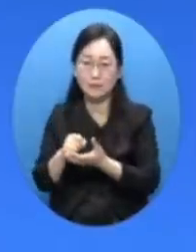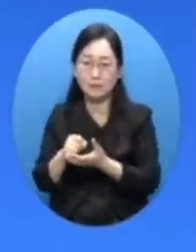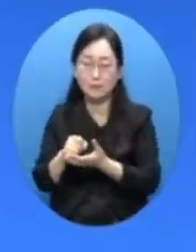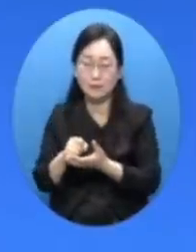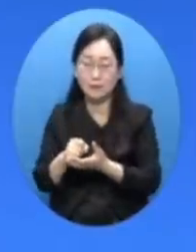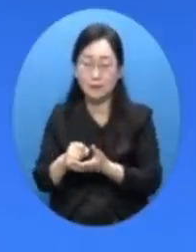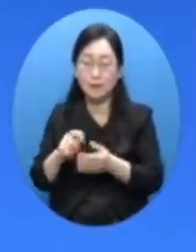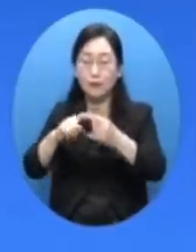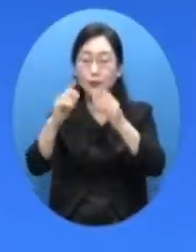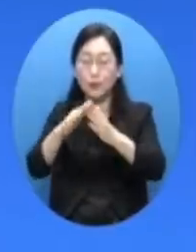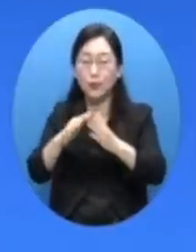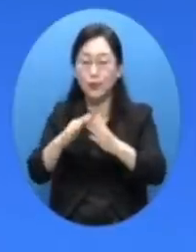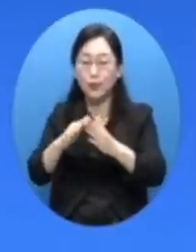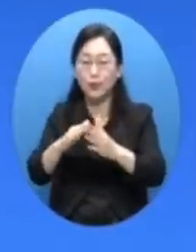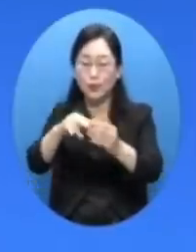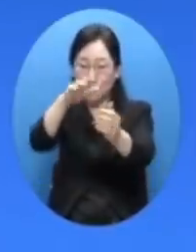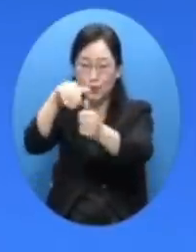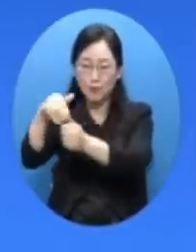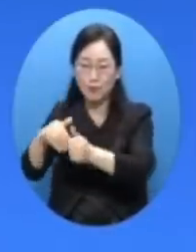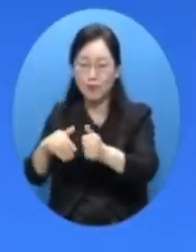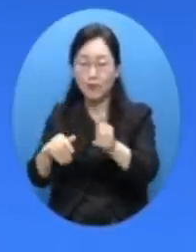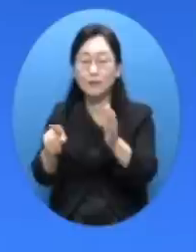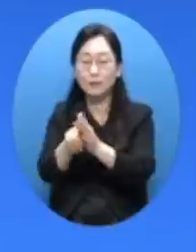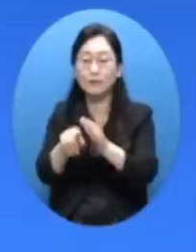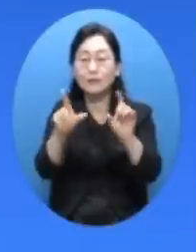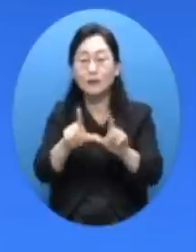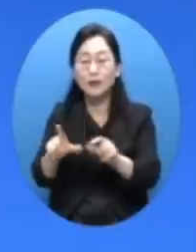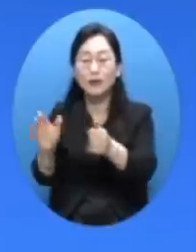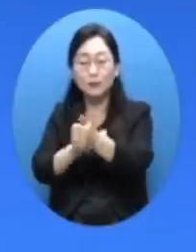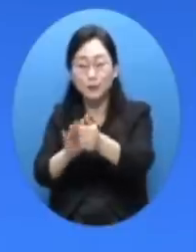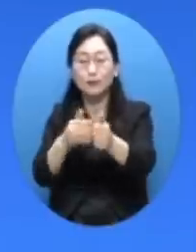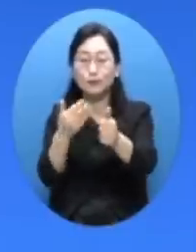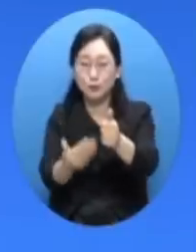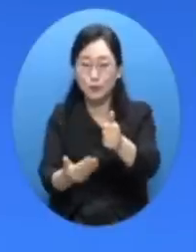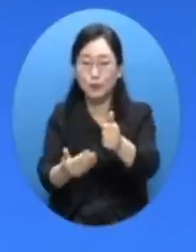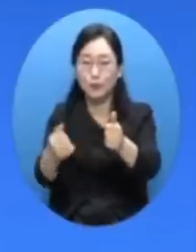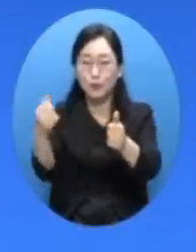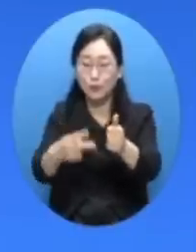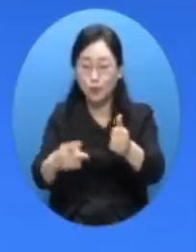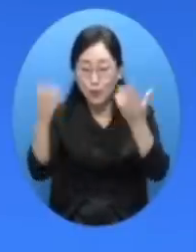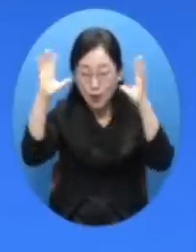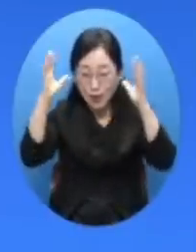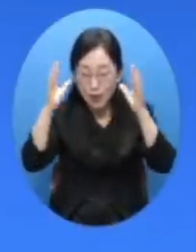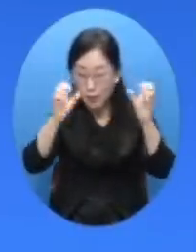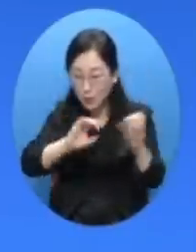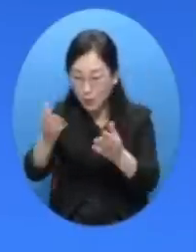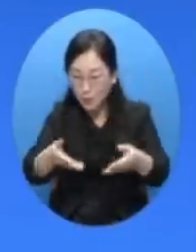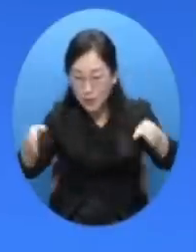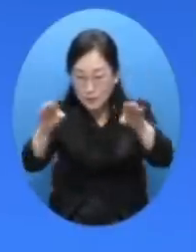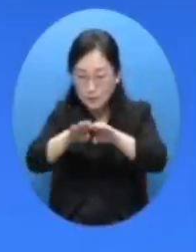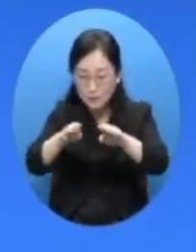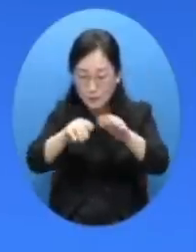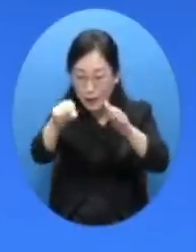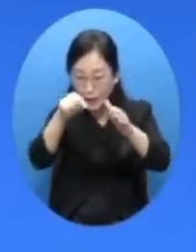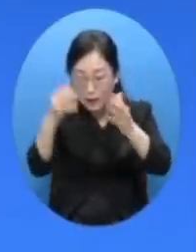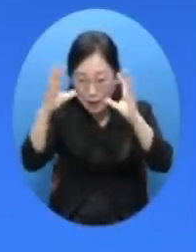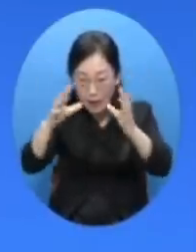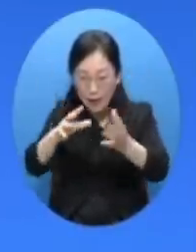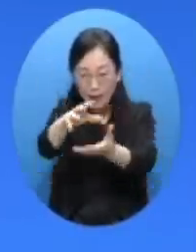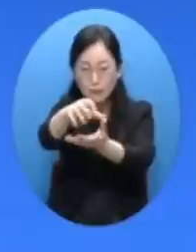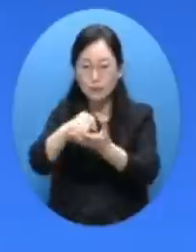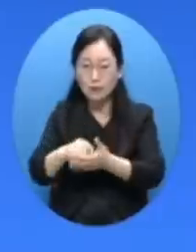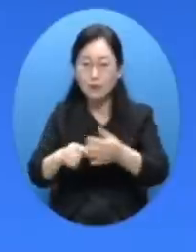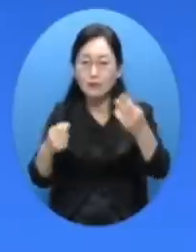교회 와서 신앙생활하게 하고 저들을 돌보는 가운데 또 이 베이비박스 사역을 통해서 지금까지 2천 명 이상의